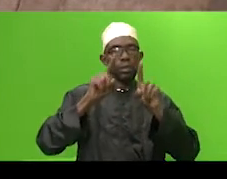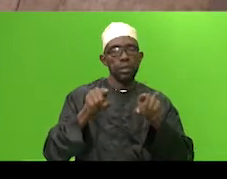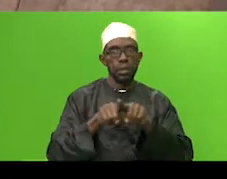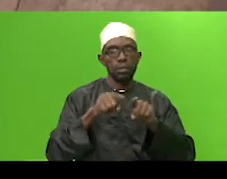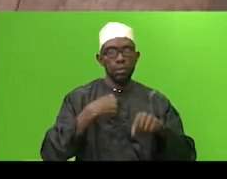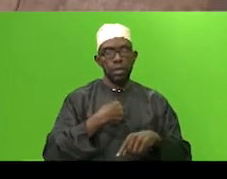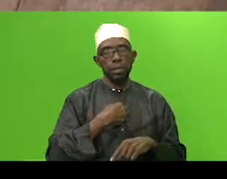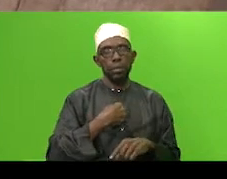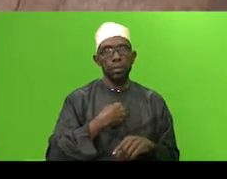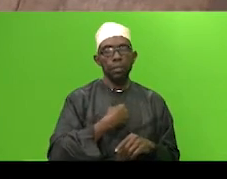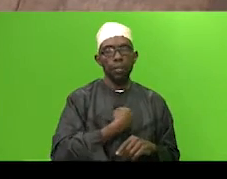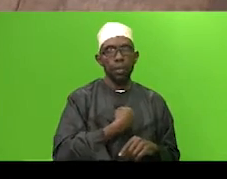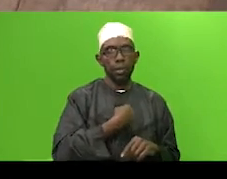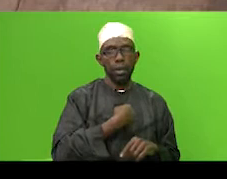pia